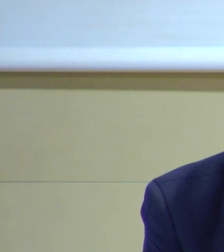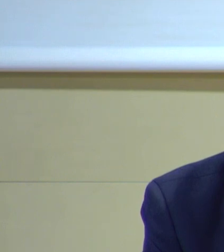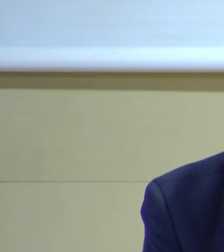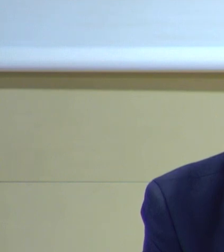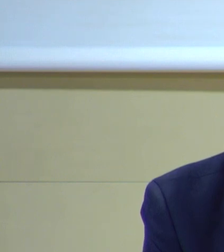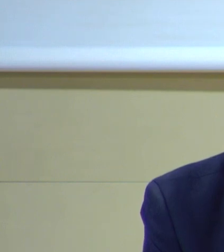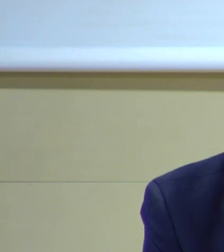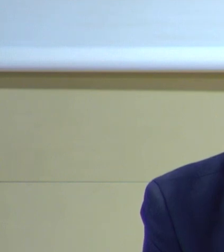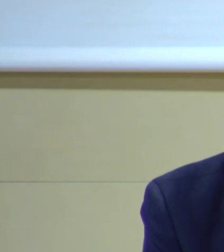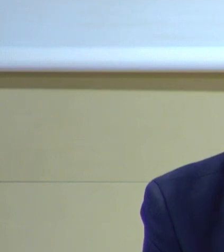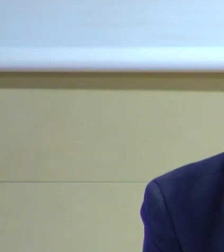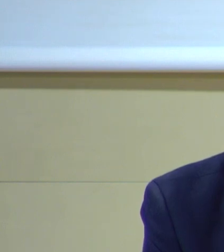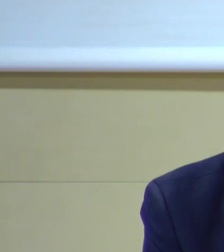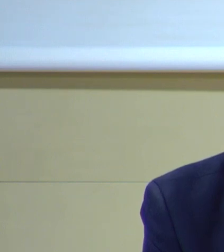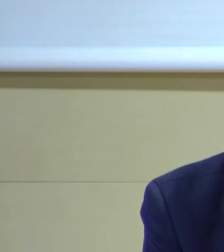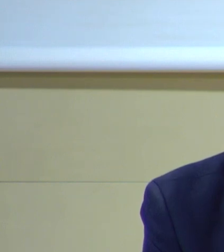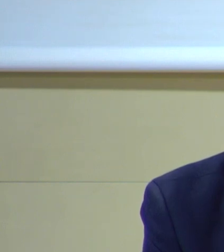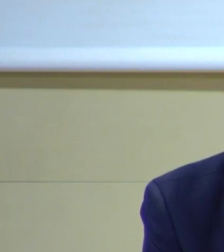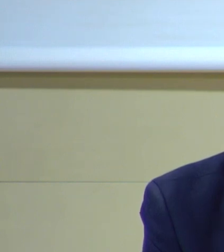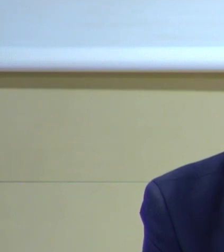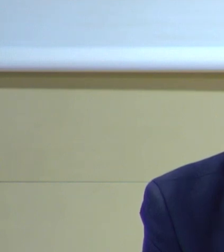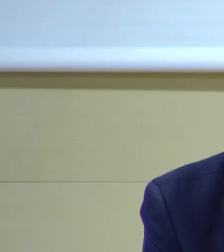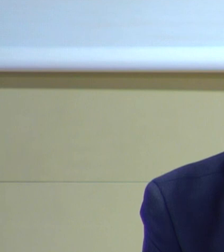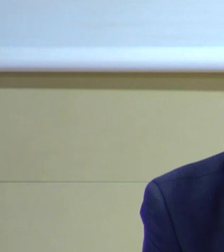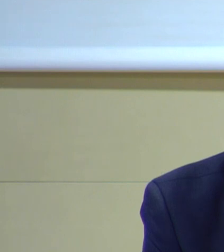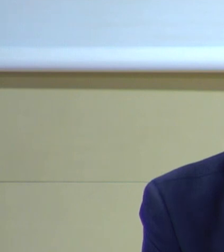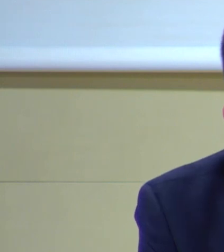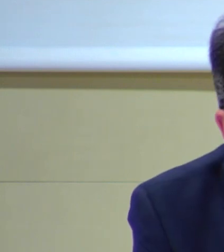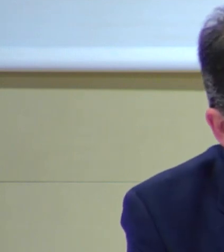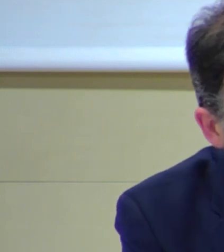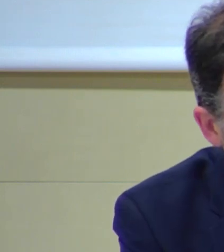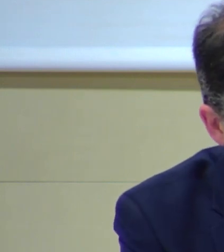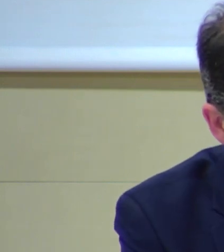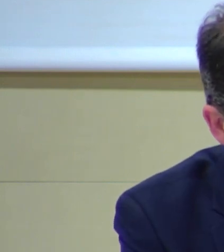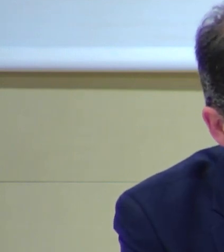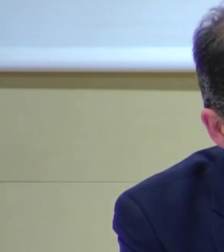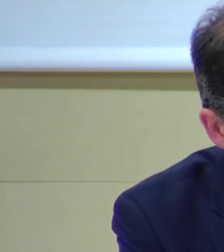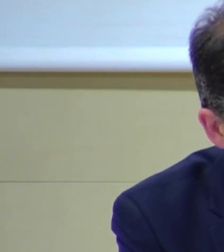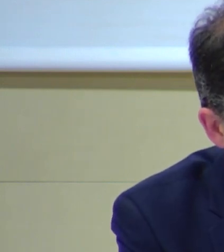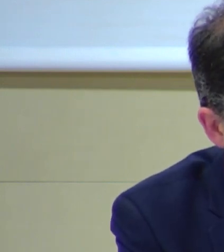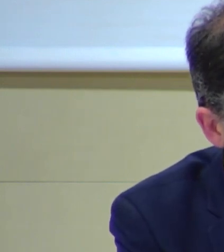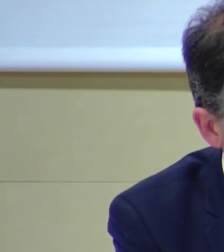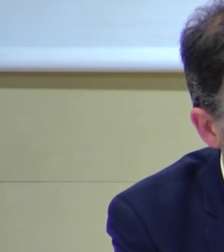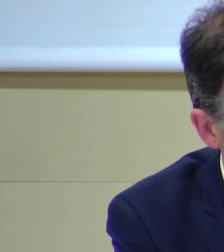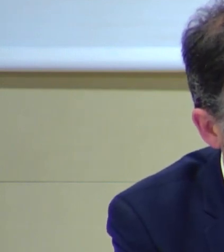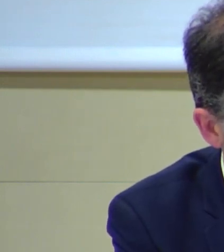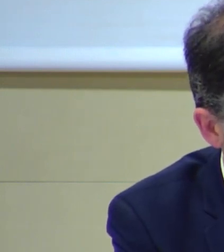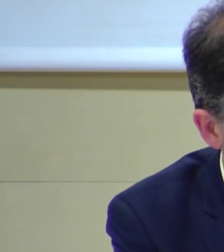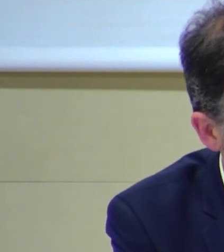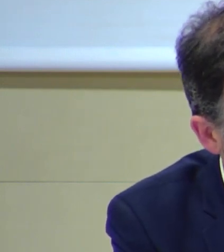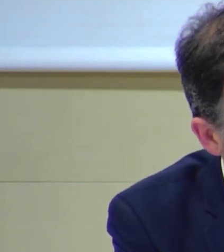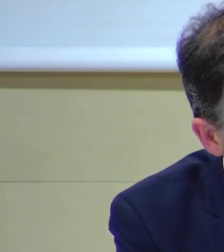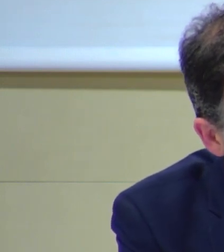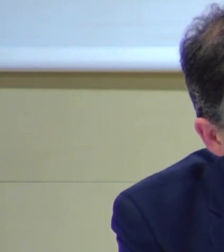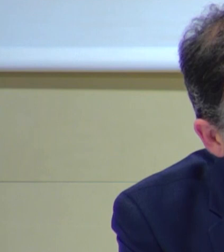prg qui votent contre qui votent pour la grc ge libération donc adopté avec les votes